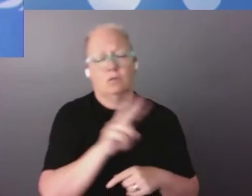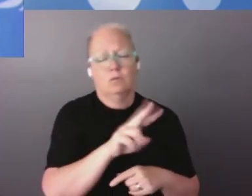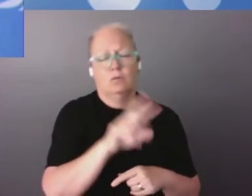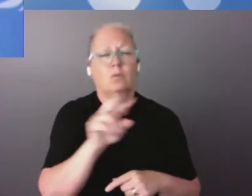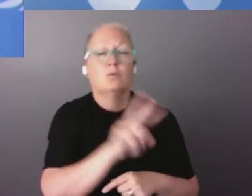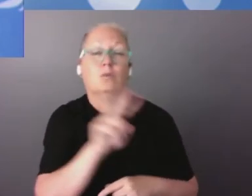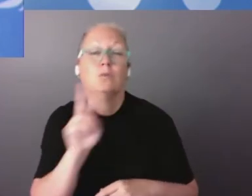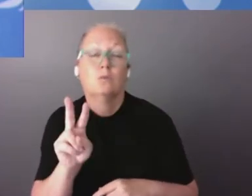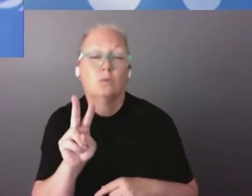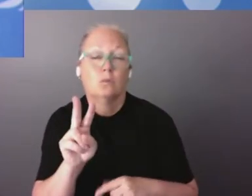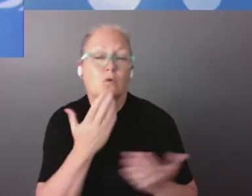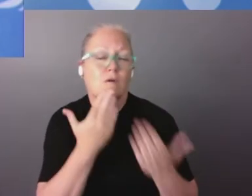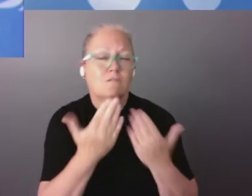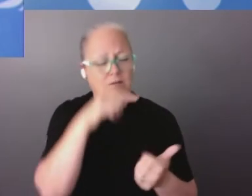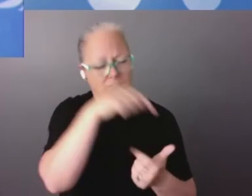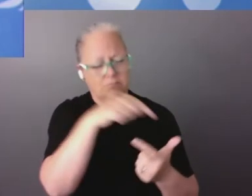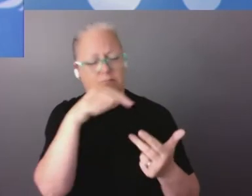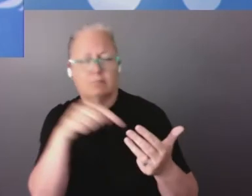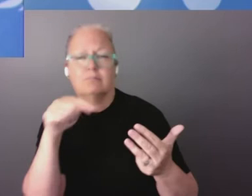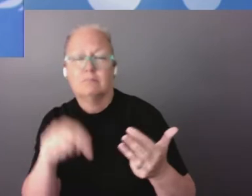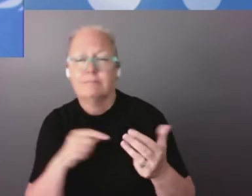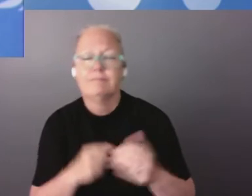الإنترنت في قطر